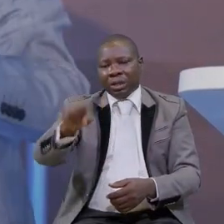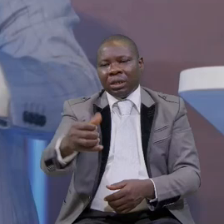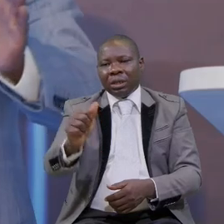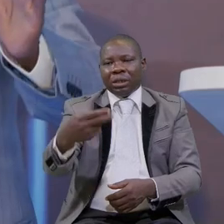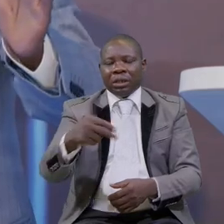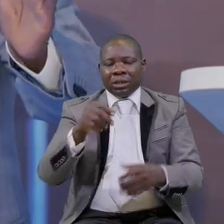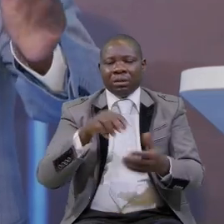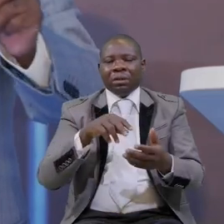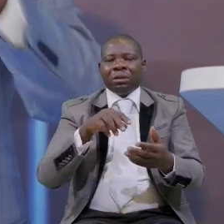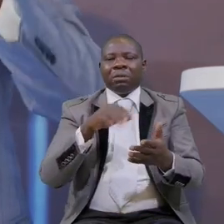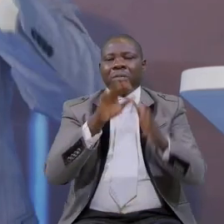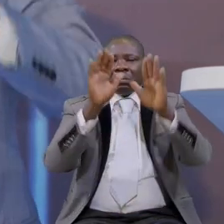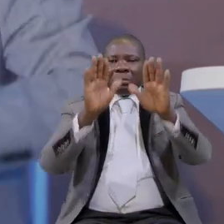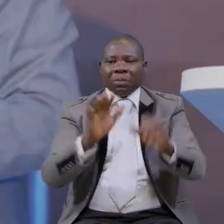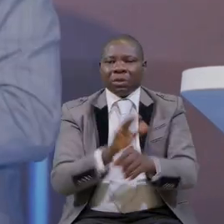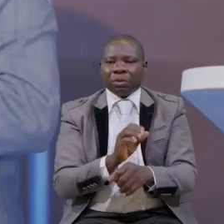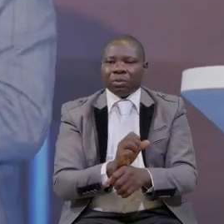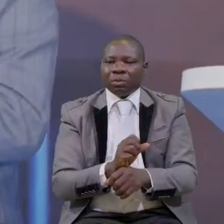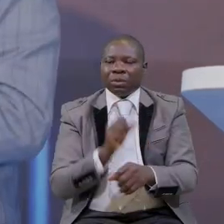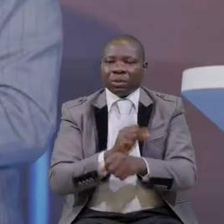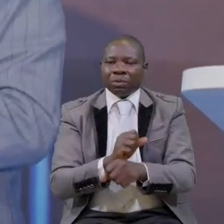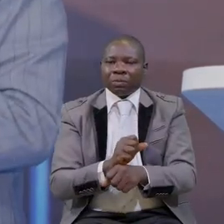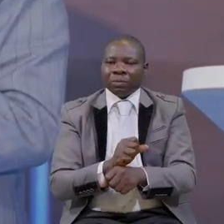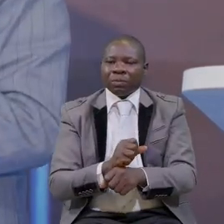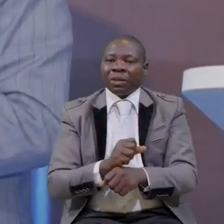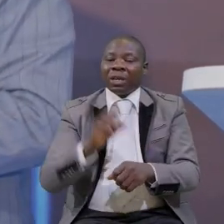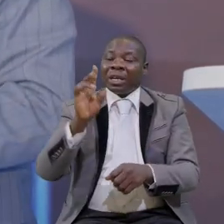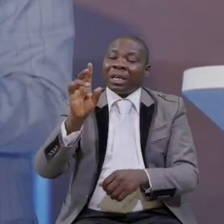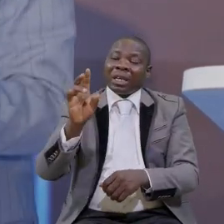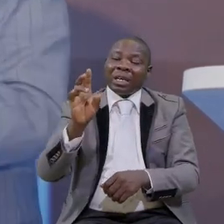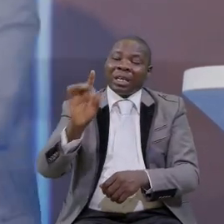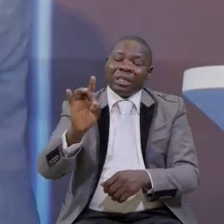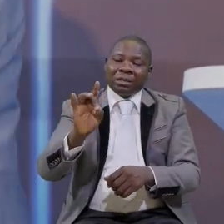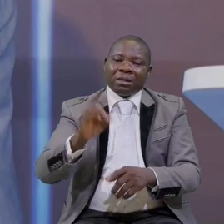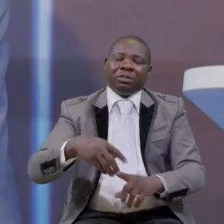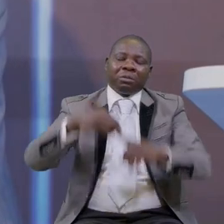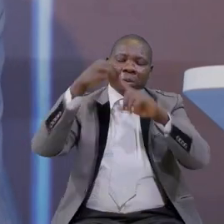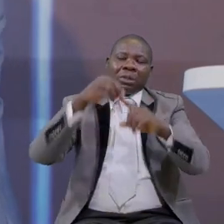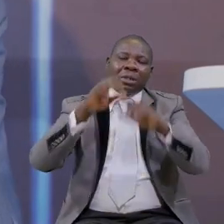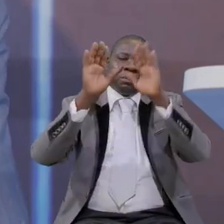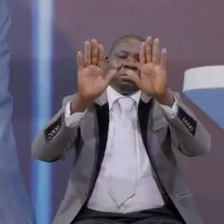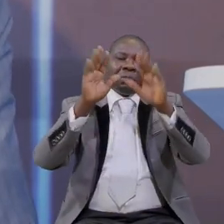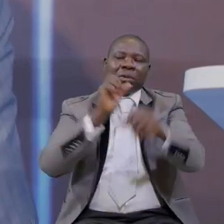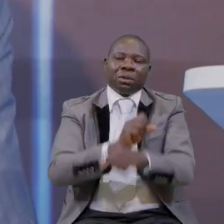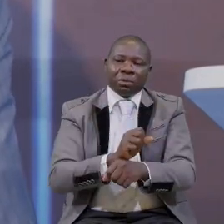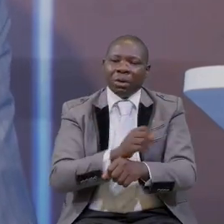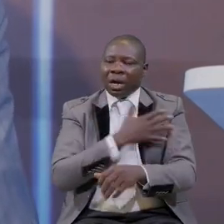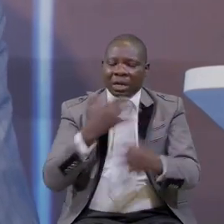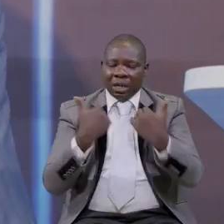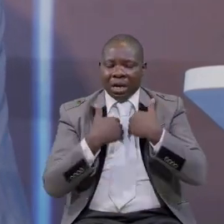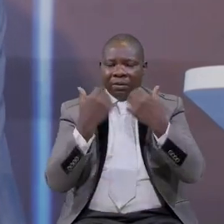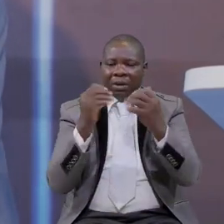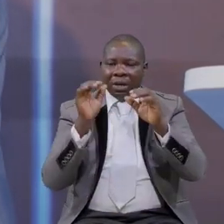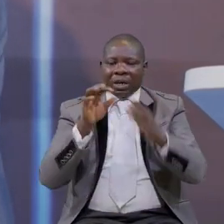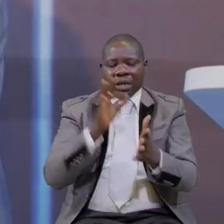Ceux qui ont compté, certains ont compté 8. 8 miracles spectaculaires. Certains ont compté